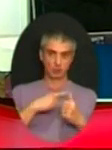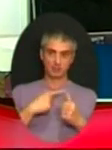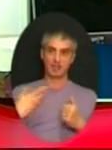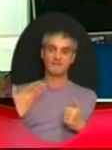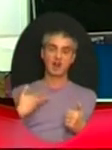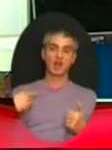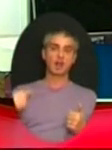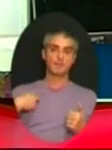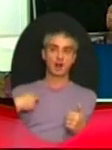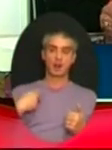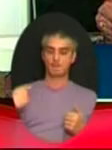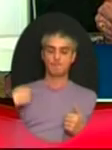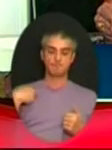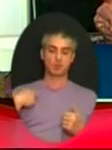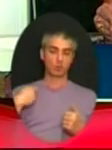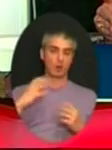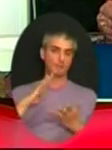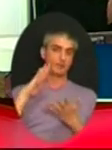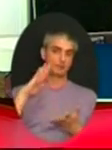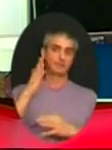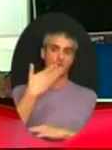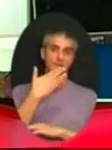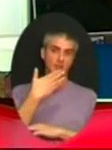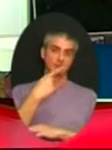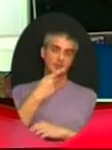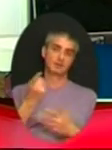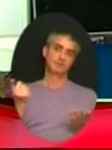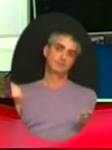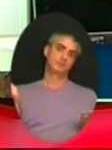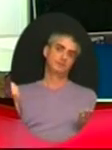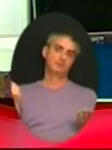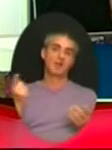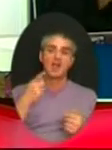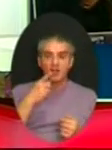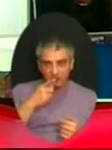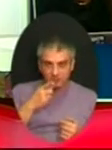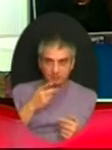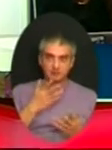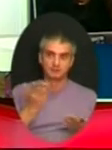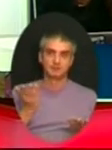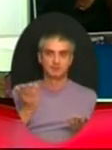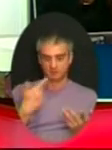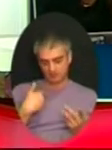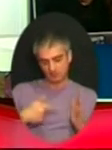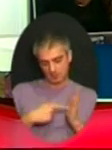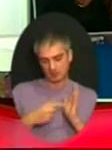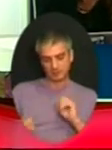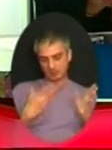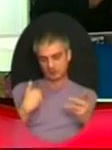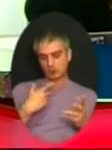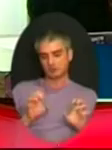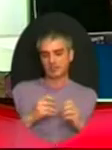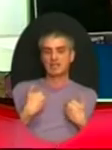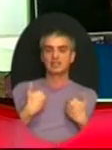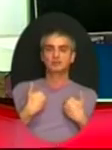ולקבל הרבה מאוד ביטוח לאומי מהמדינה. אבל הוא לא פה, והוא לא יכול להגיב, ואני לא רוצה שאנחנו... זה רציתי מהדיון, כי זה הרגיז אותי, ההתממות